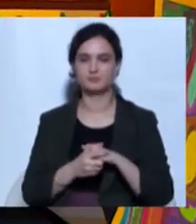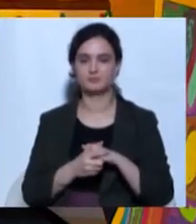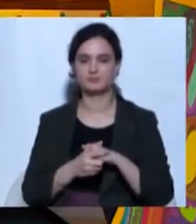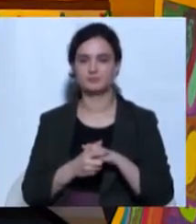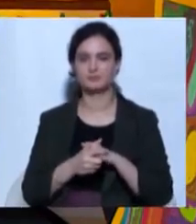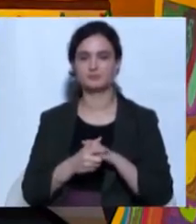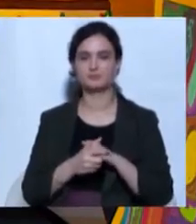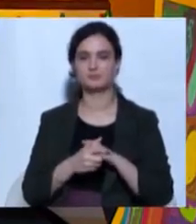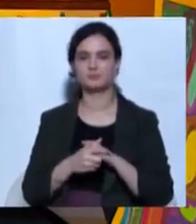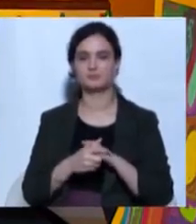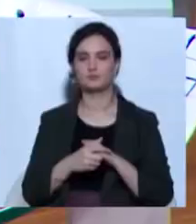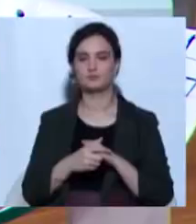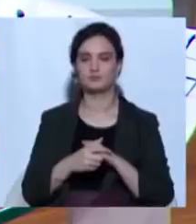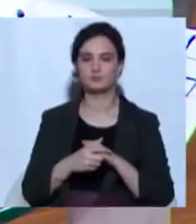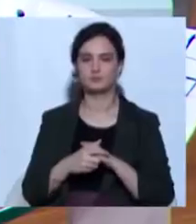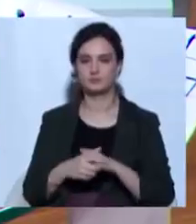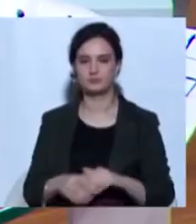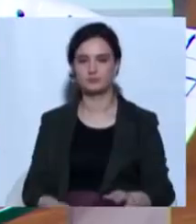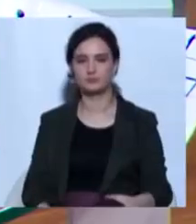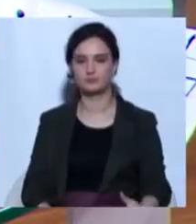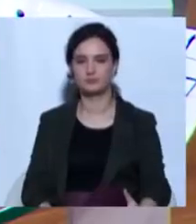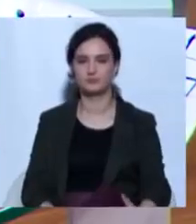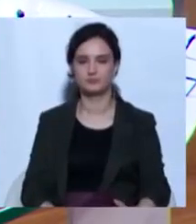აი ესე.